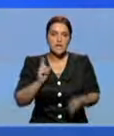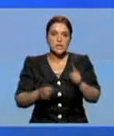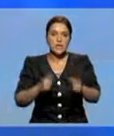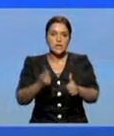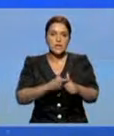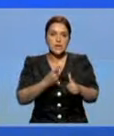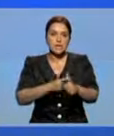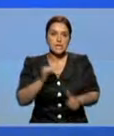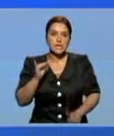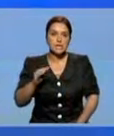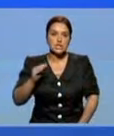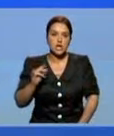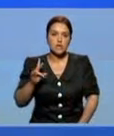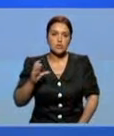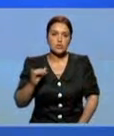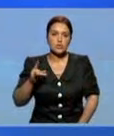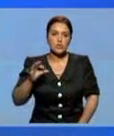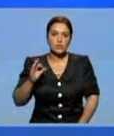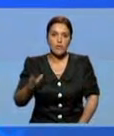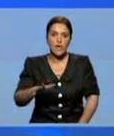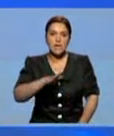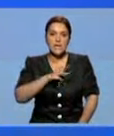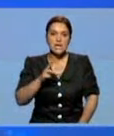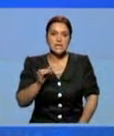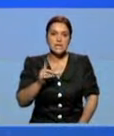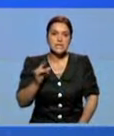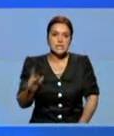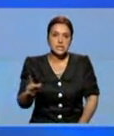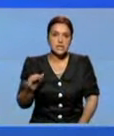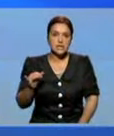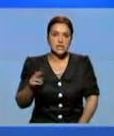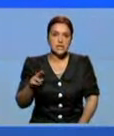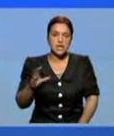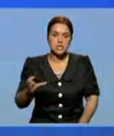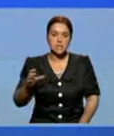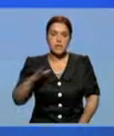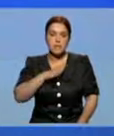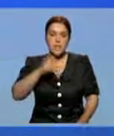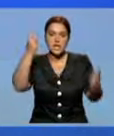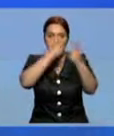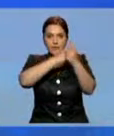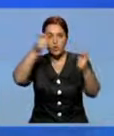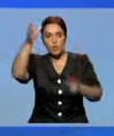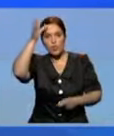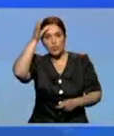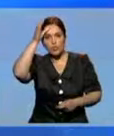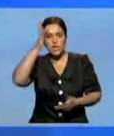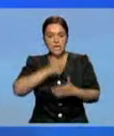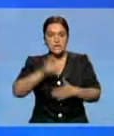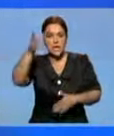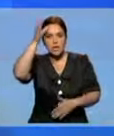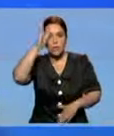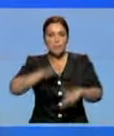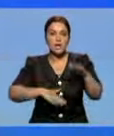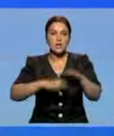Настоящее имя Ильяса Жансугурова было Кызыр Ильяс. Такое заявление сделали ученые-лингвисты и историки на научно-практической